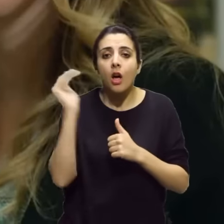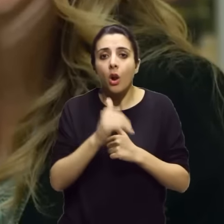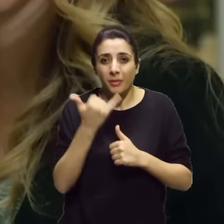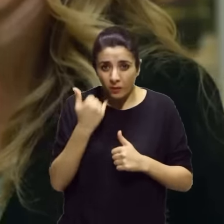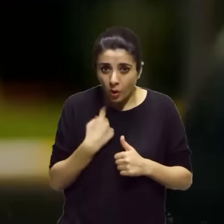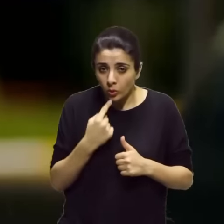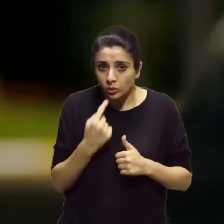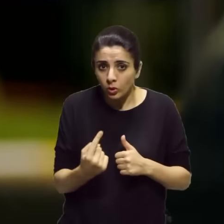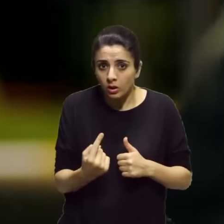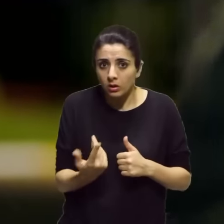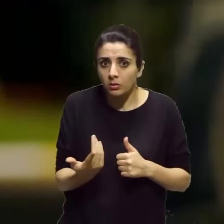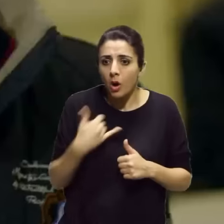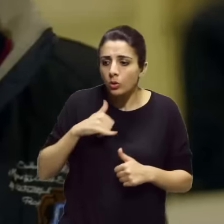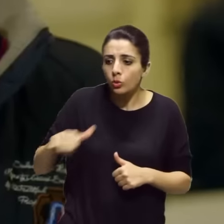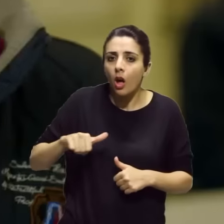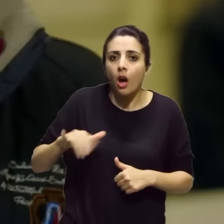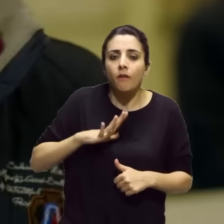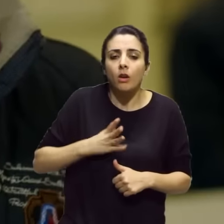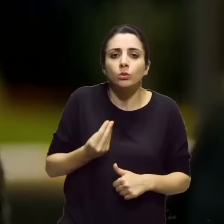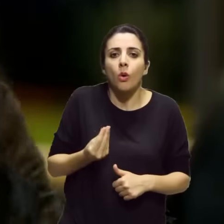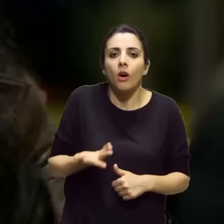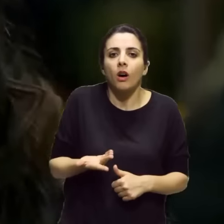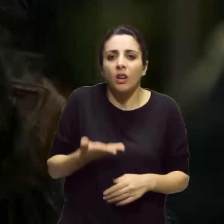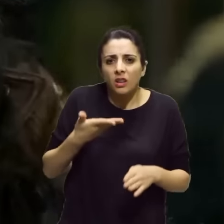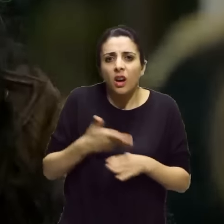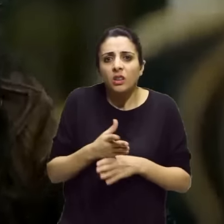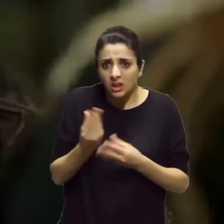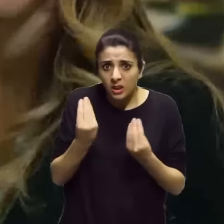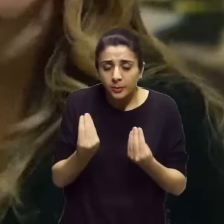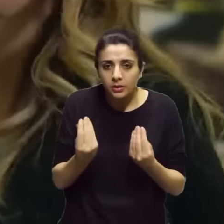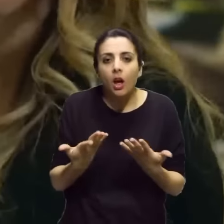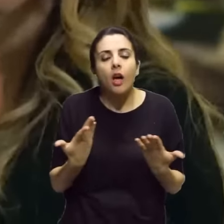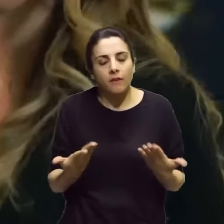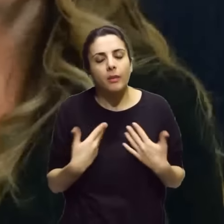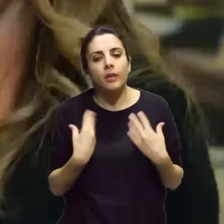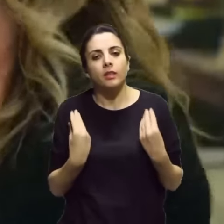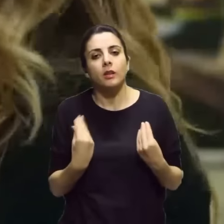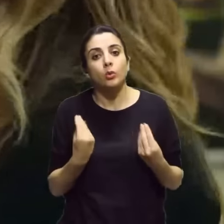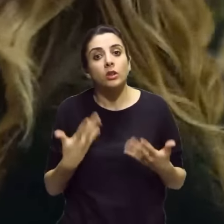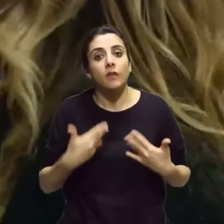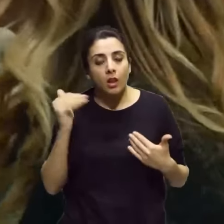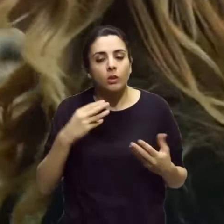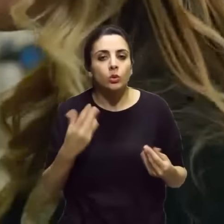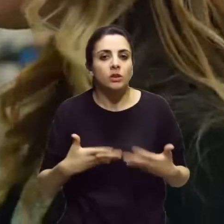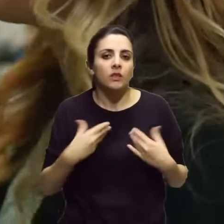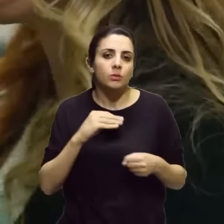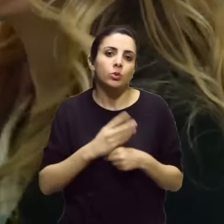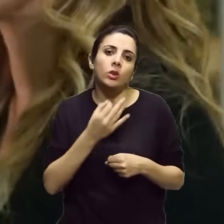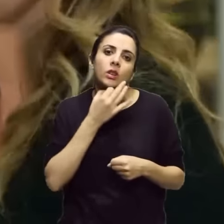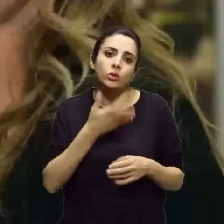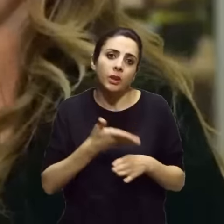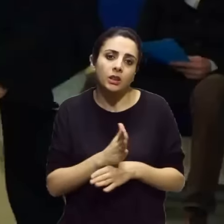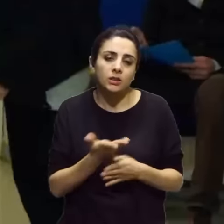Telefonda da söyledim ya. Buraya da çok yakındık. Ya gerçekten iyisin değil mi? Evet evet iyiyim ya. Çok sevindim geldiğiniz için. Çok sağ